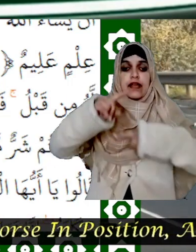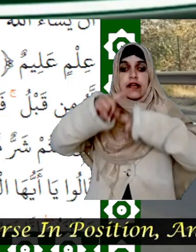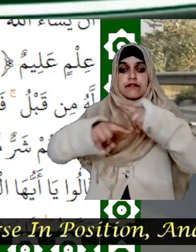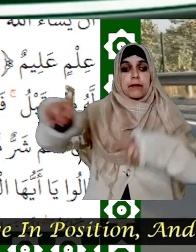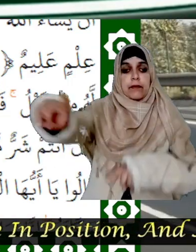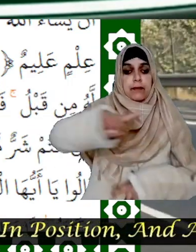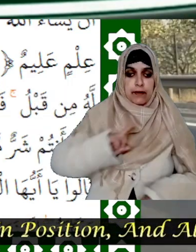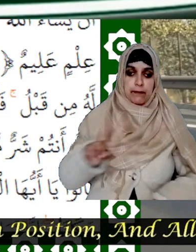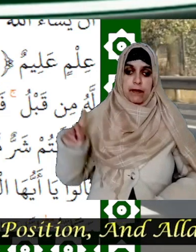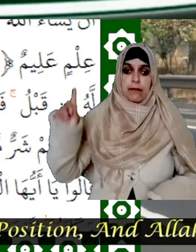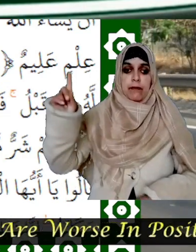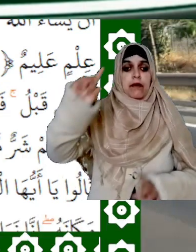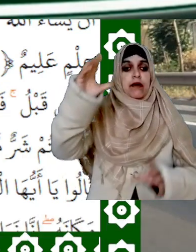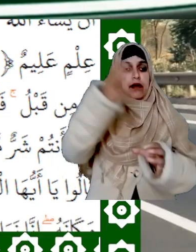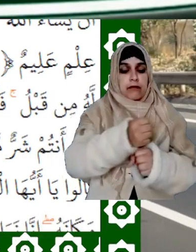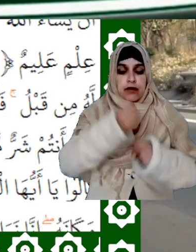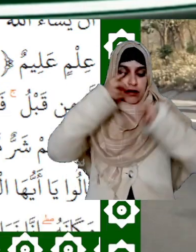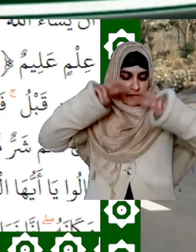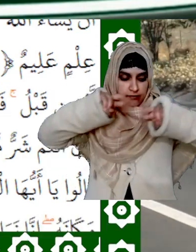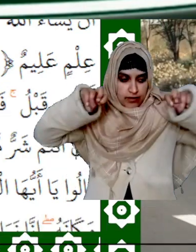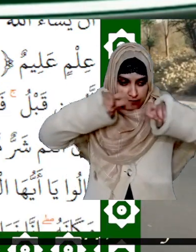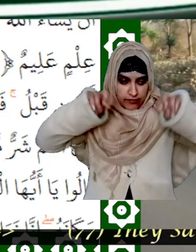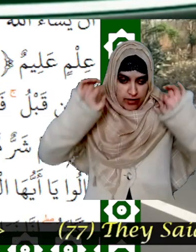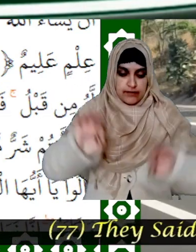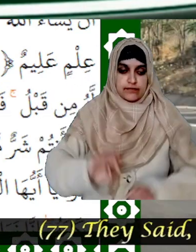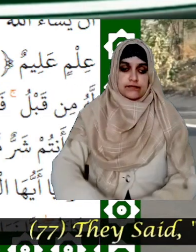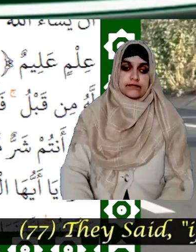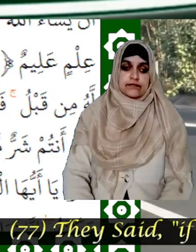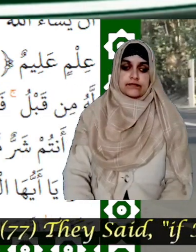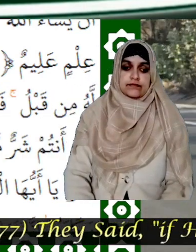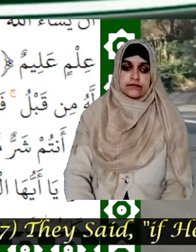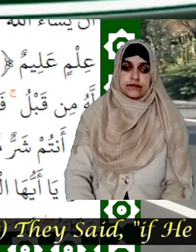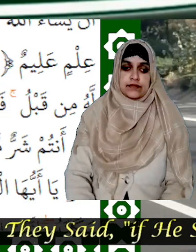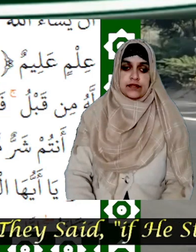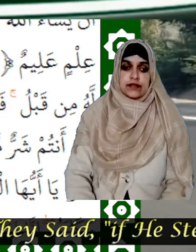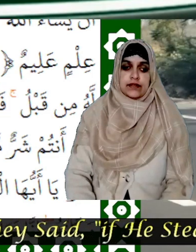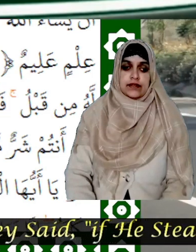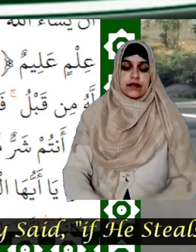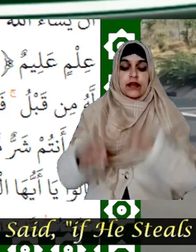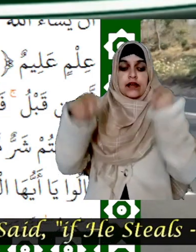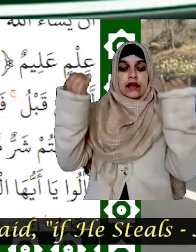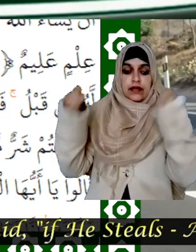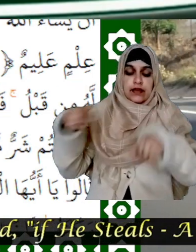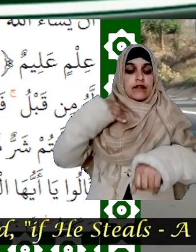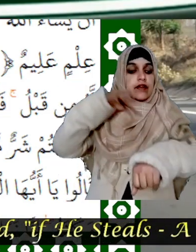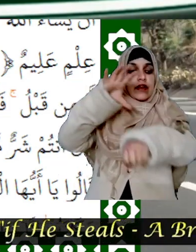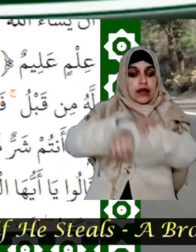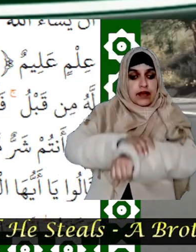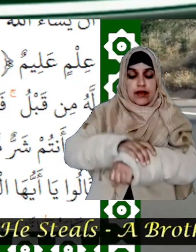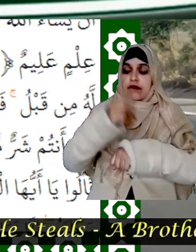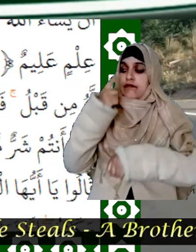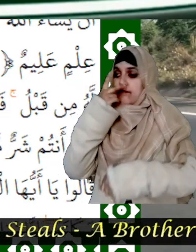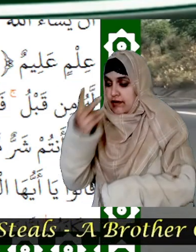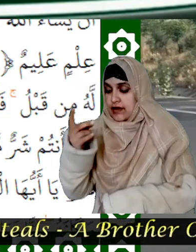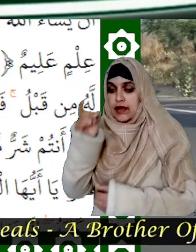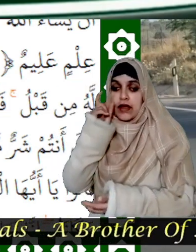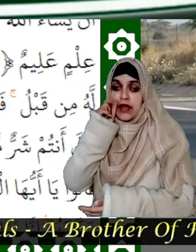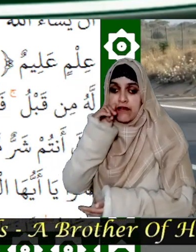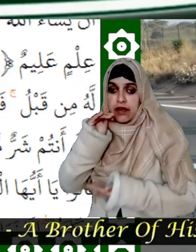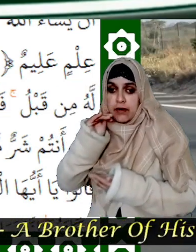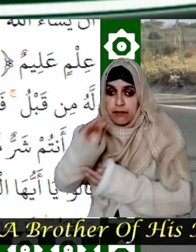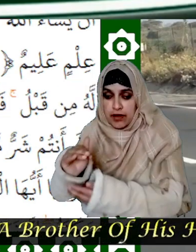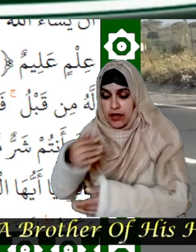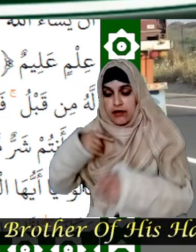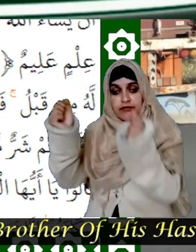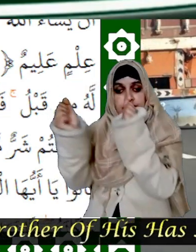ساجلا سنما فودي تچچبس فاسر يوسف دي بيساسي يوسف انچتي غدي في نفسي سوتما